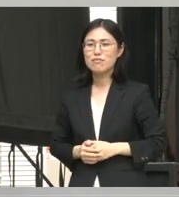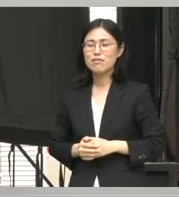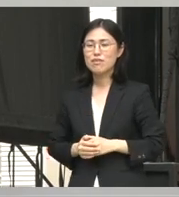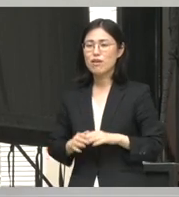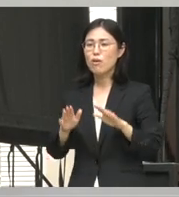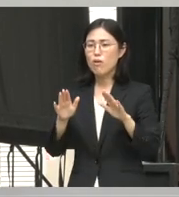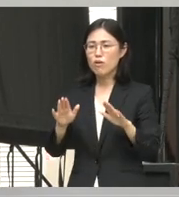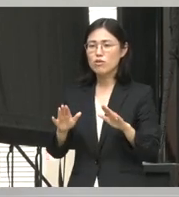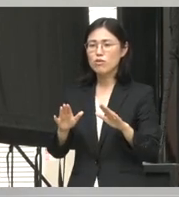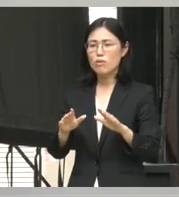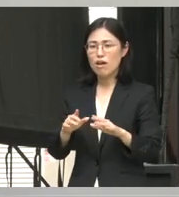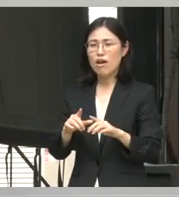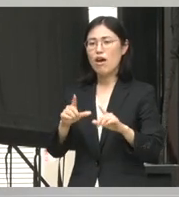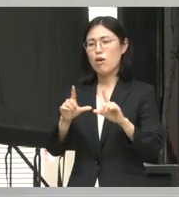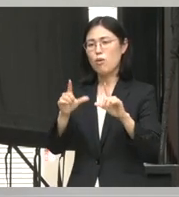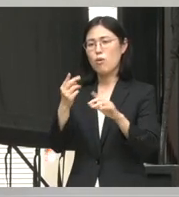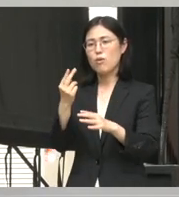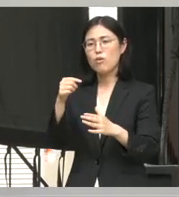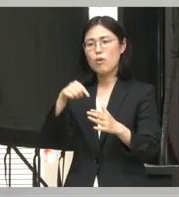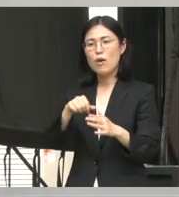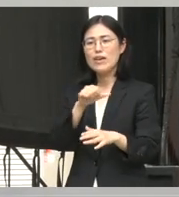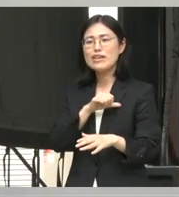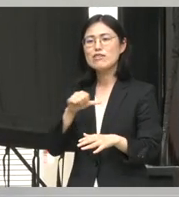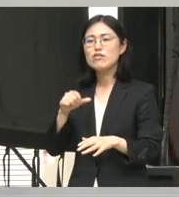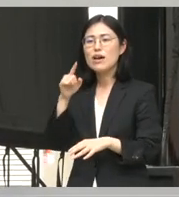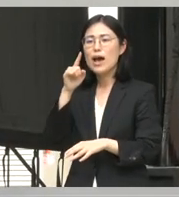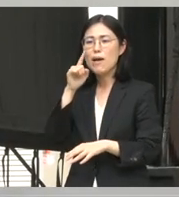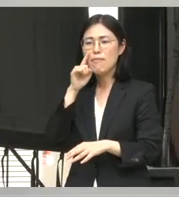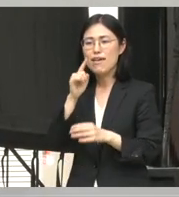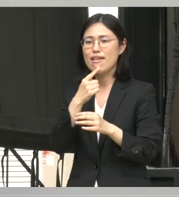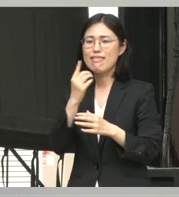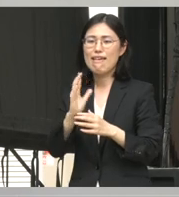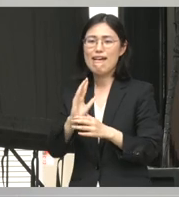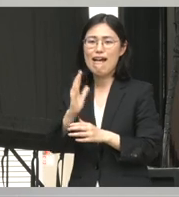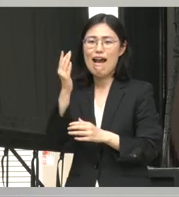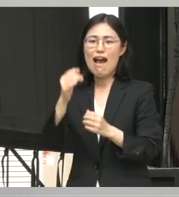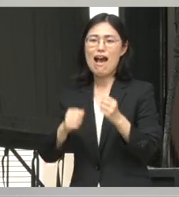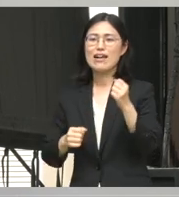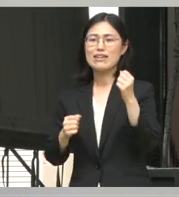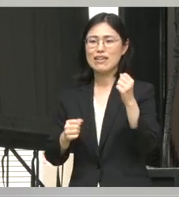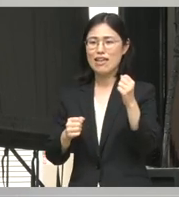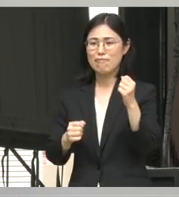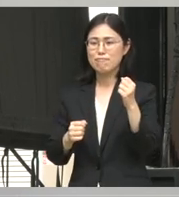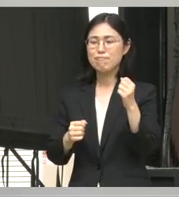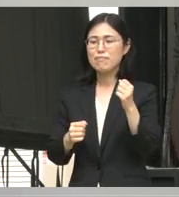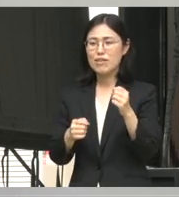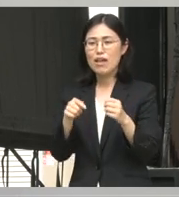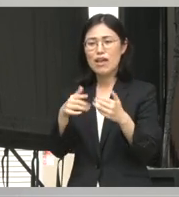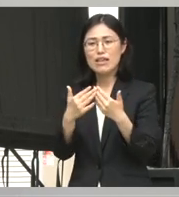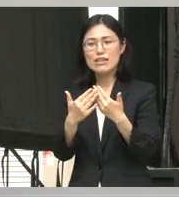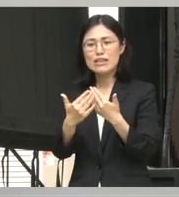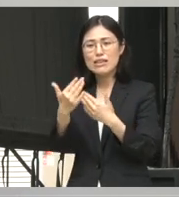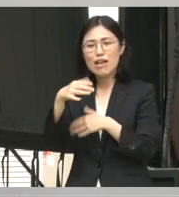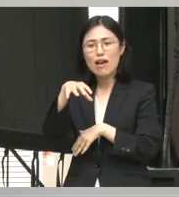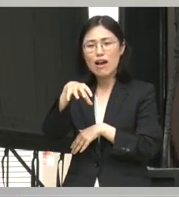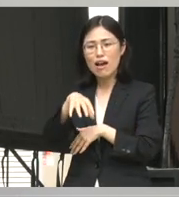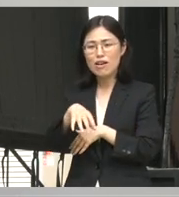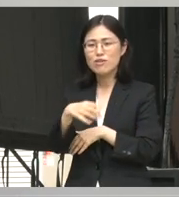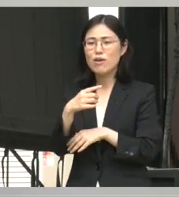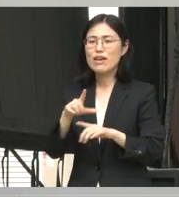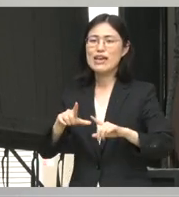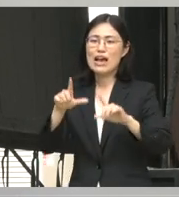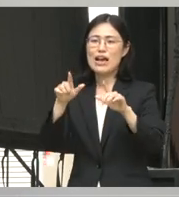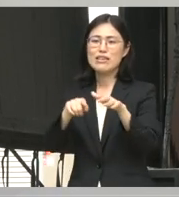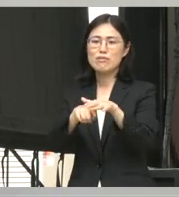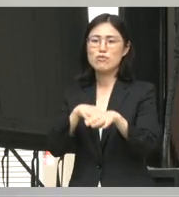内5日目の聖火リレーとなり、セレブレーション会場のあるここ東村山市